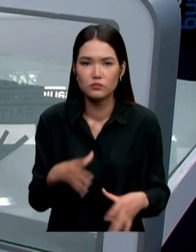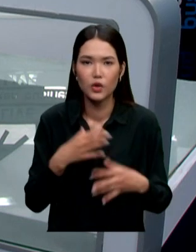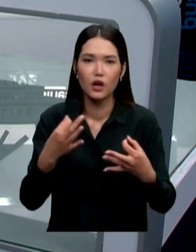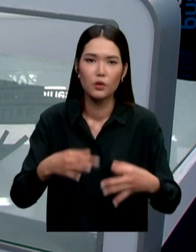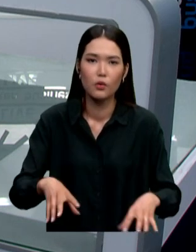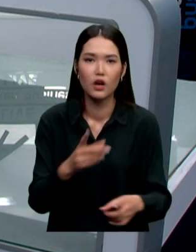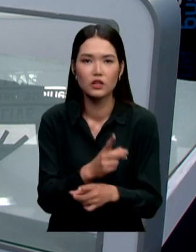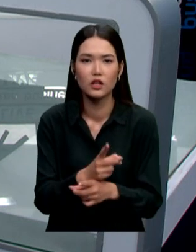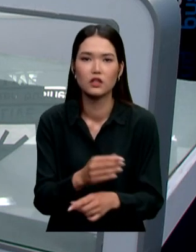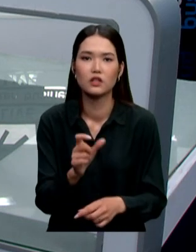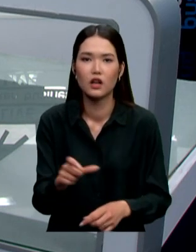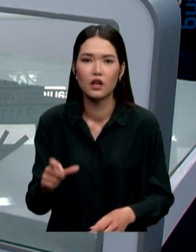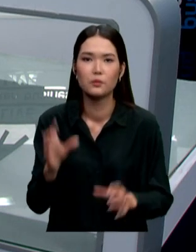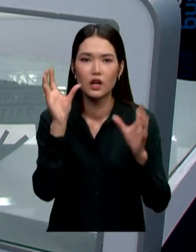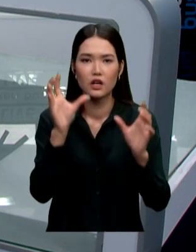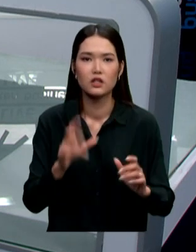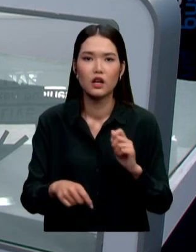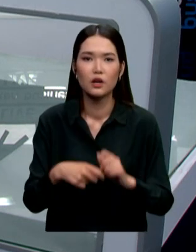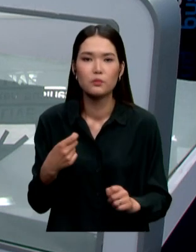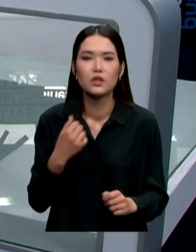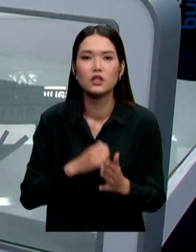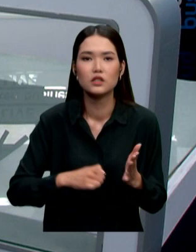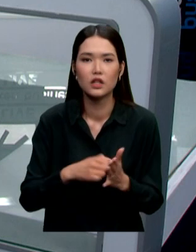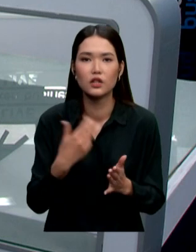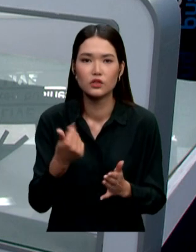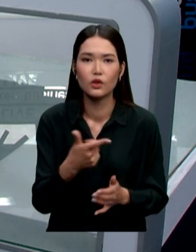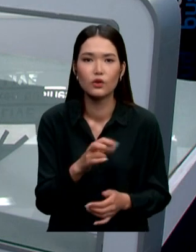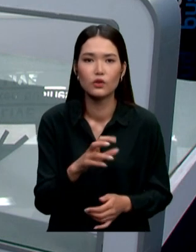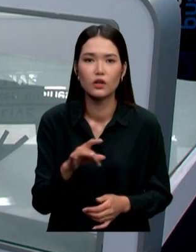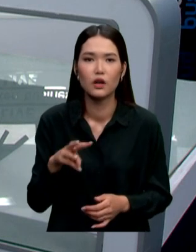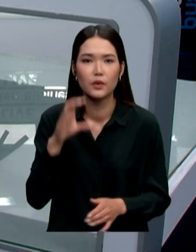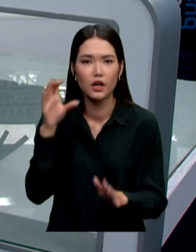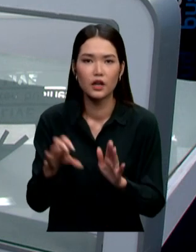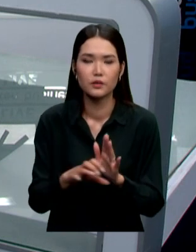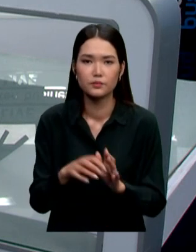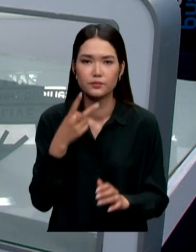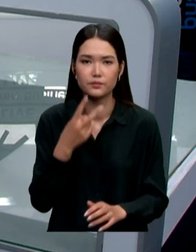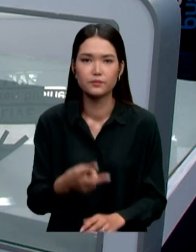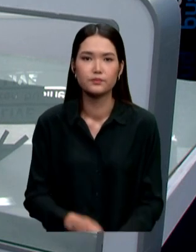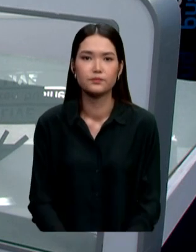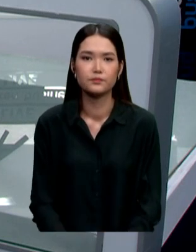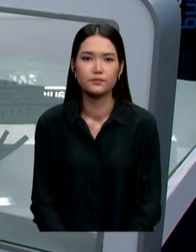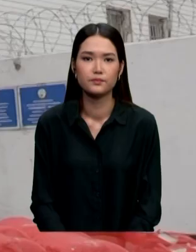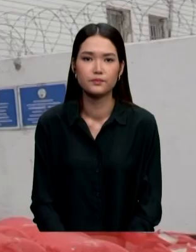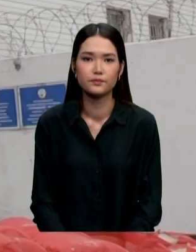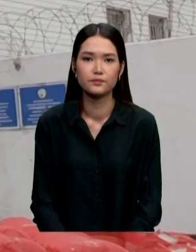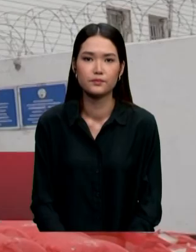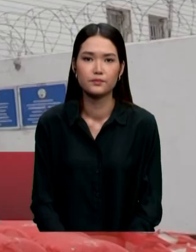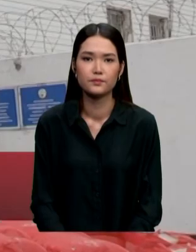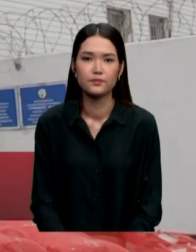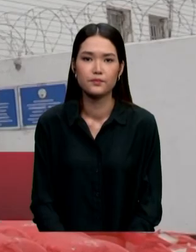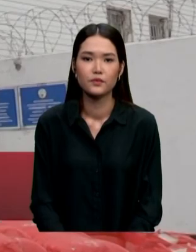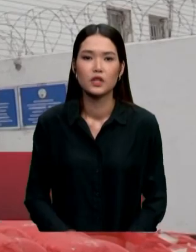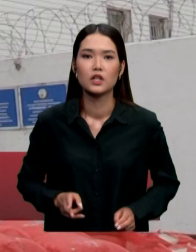Бостандығы шектелген жандарды заң бұзуға не итермелейді? Өңірдегі тілшіміз Гүлнұр Мұратқызының бейнематериалында толығырақ.